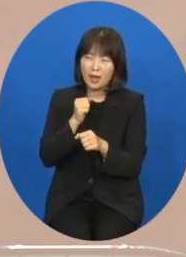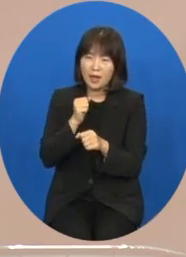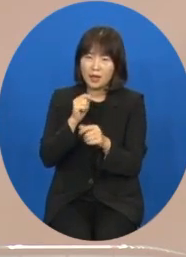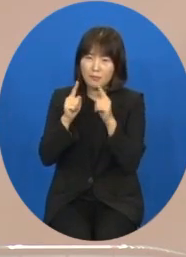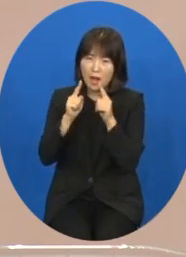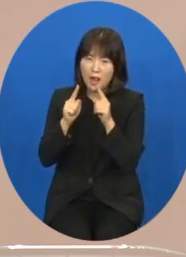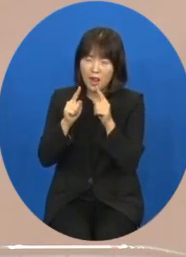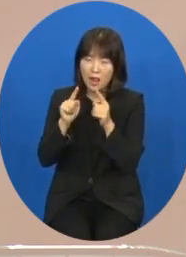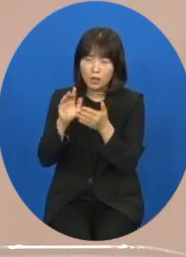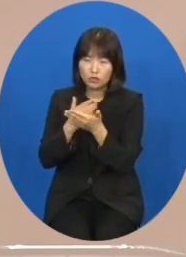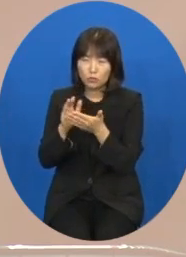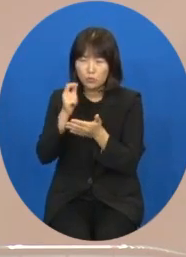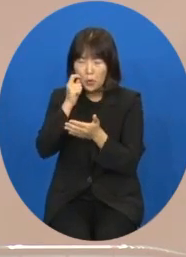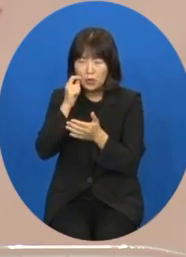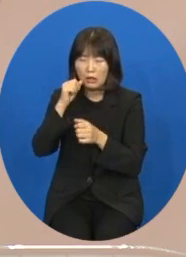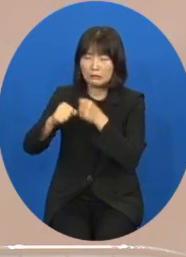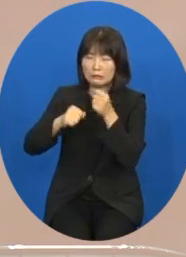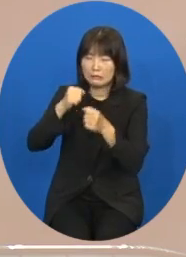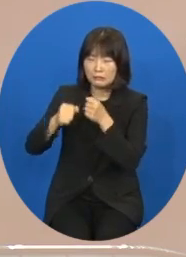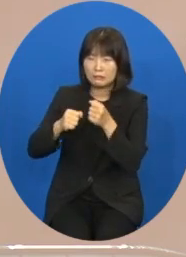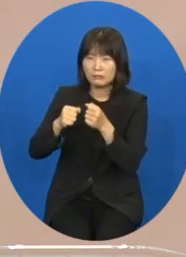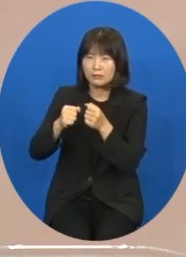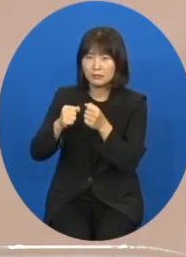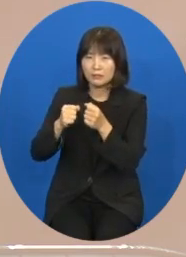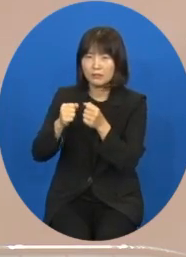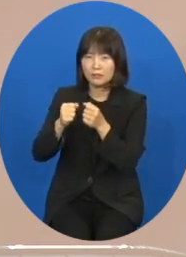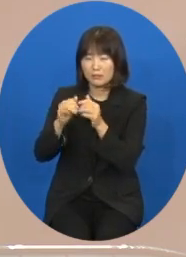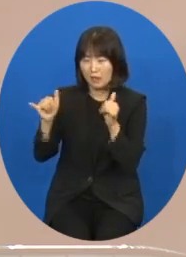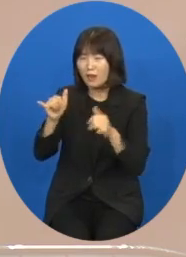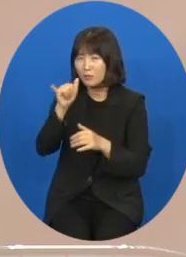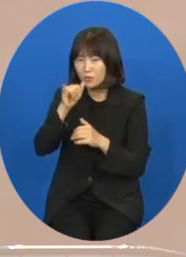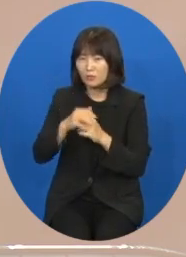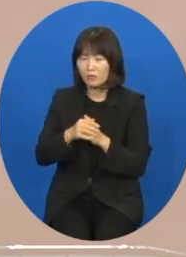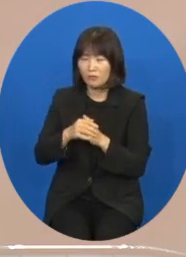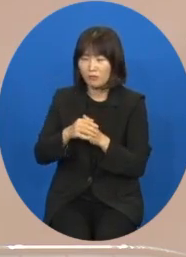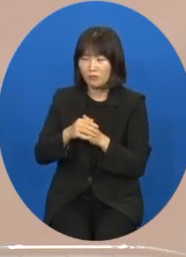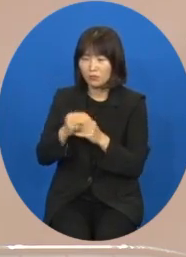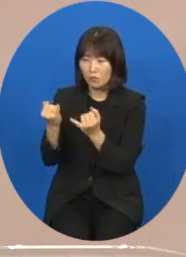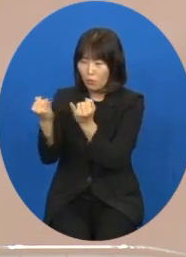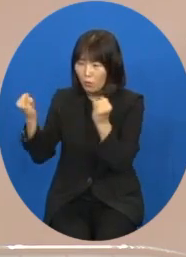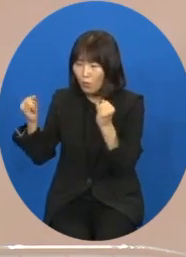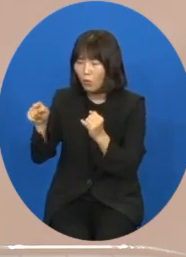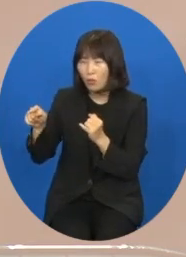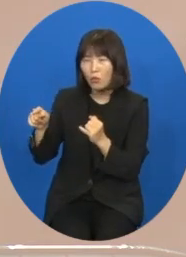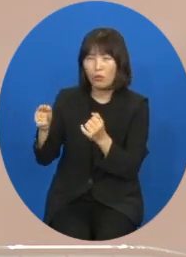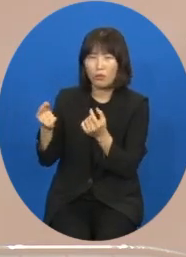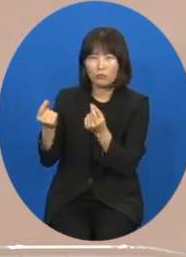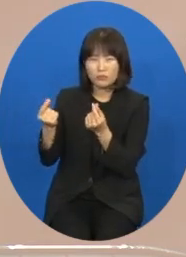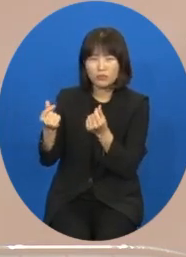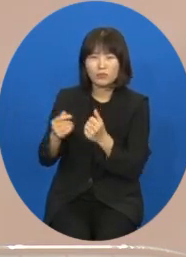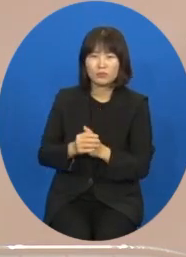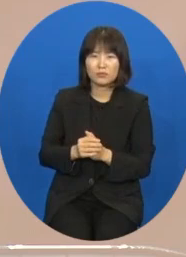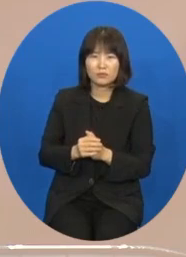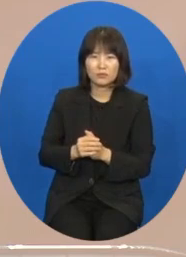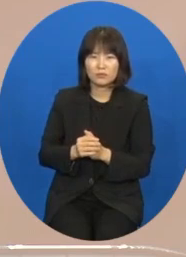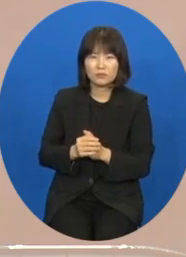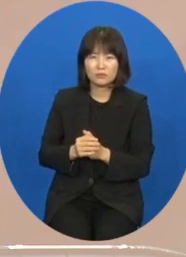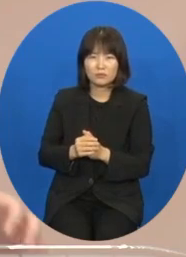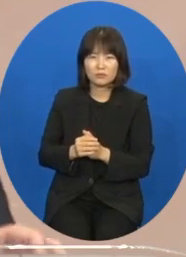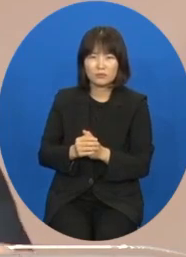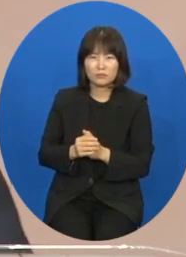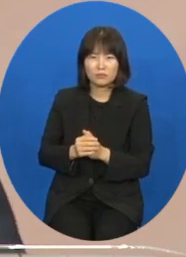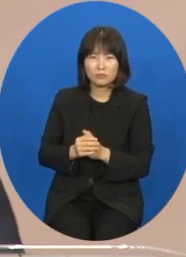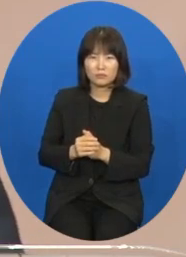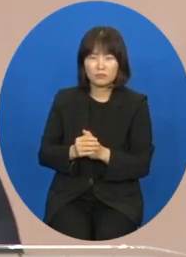분들이 그런 분들이 좀 계세요. 근데 그분들이 좀 그런 부류시더라고. 뭐 모여 앉으셔서 가깝게